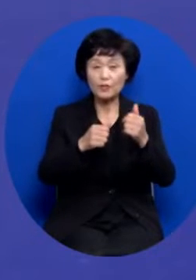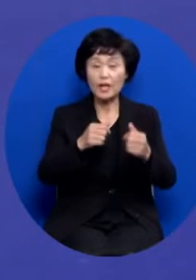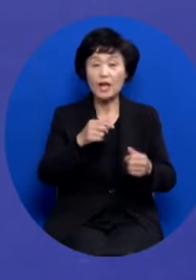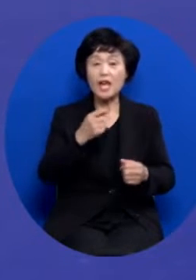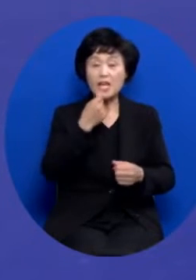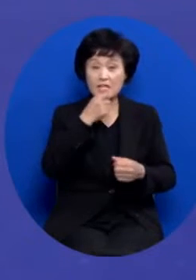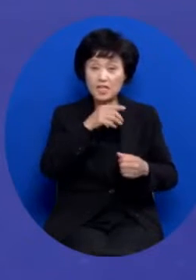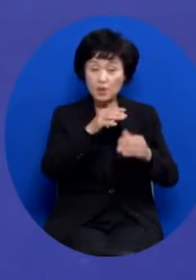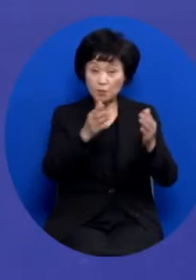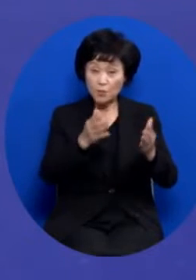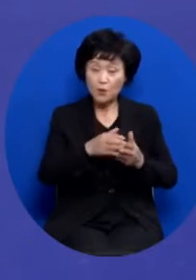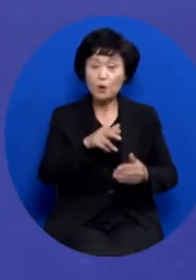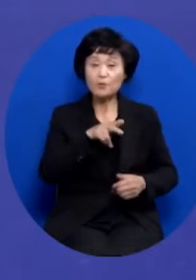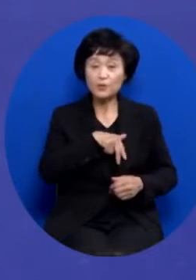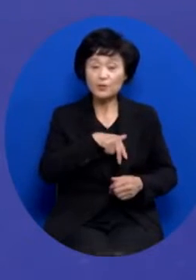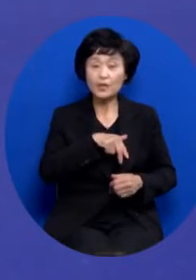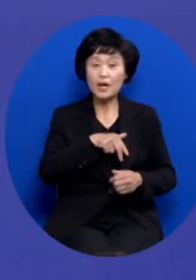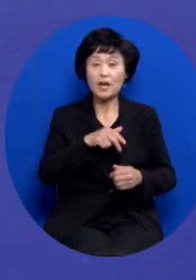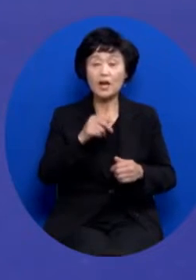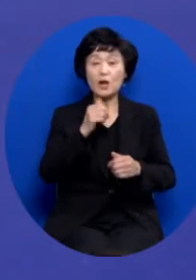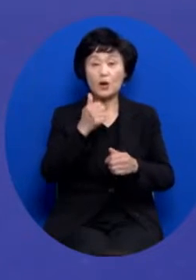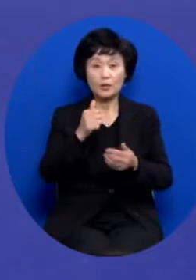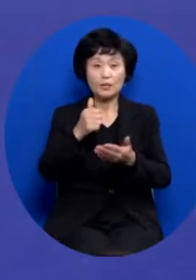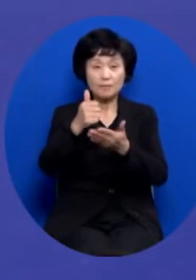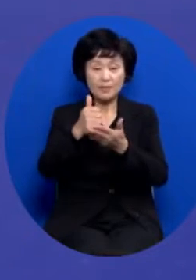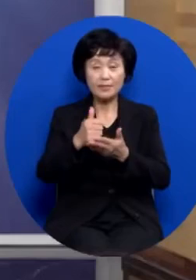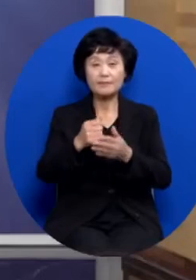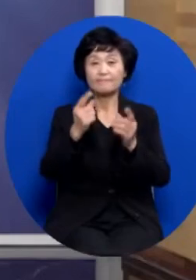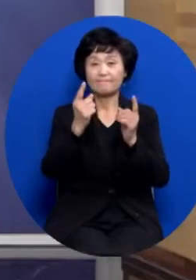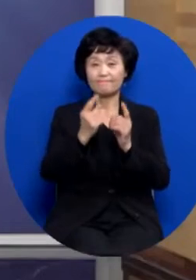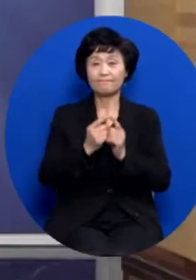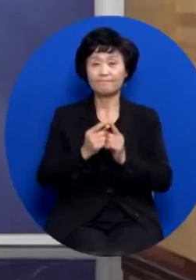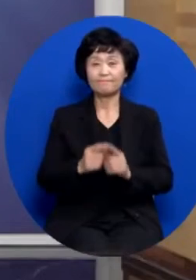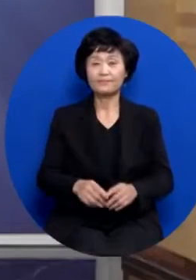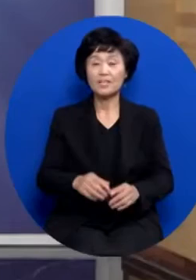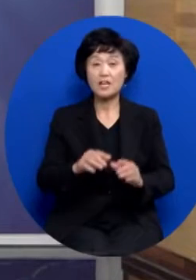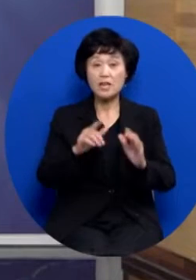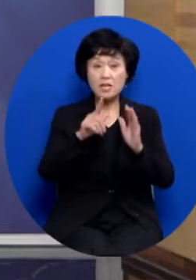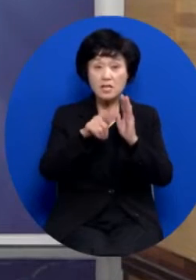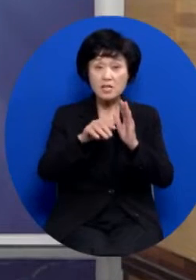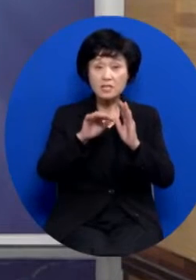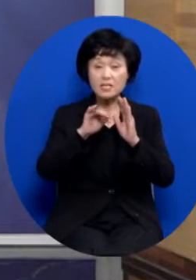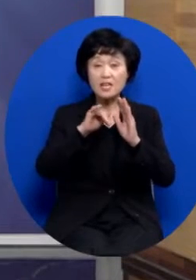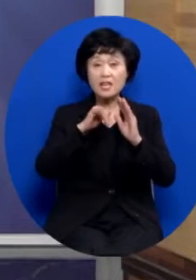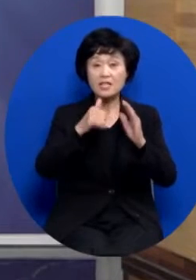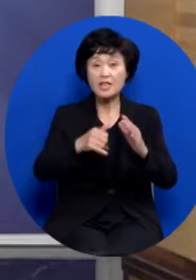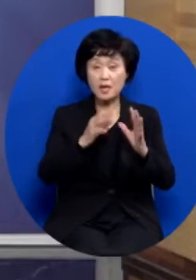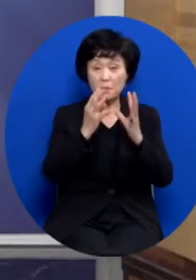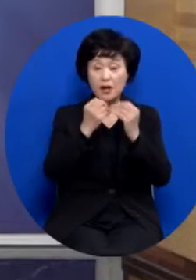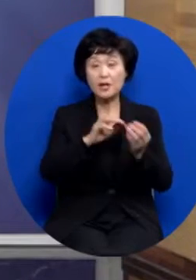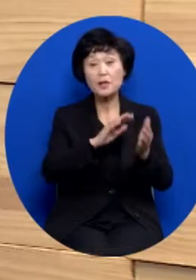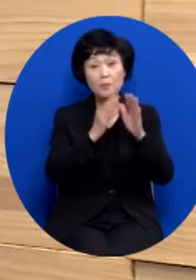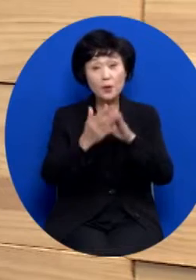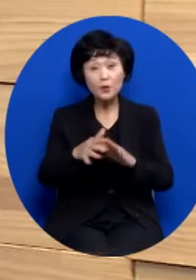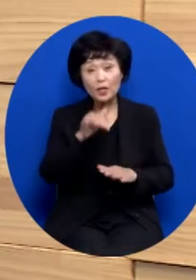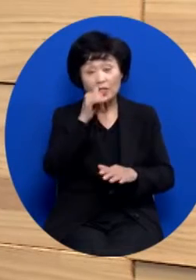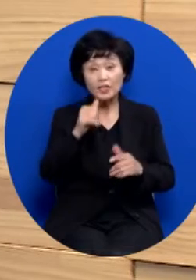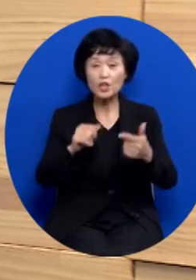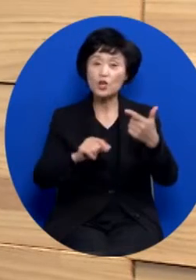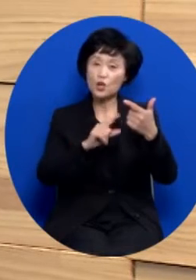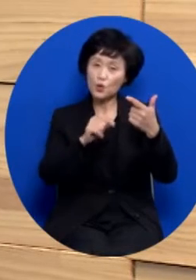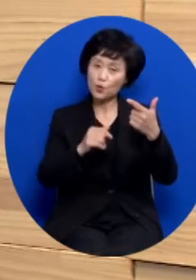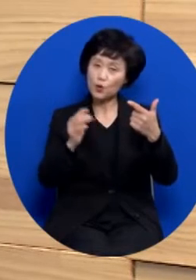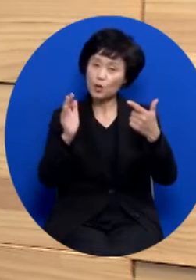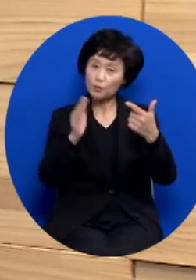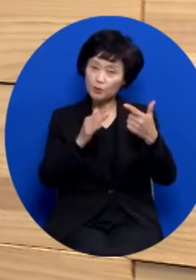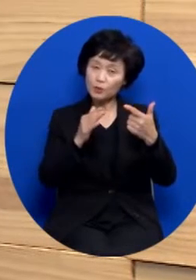홍익표 의원을 만나보겠습니다. 김도훈 기자입니다. 예, 시대가 많이 변화했습니다. 예, 지난 6월부터